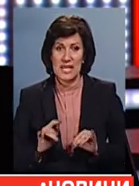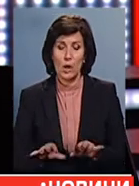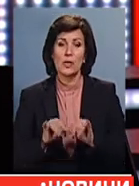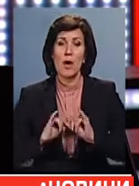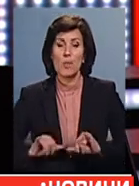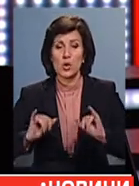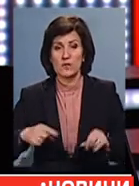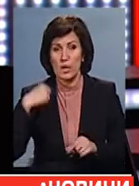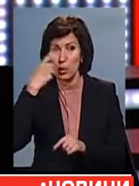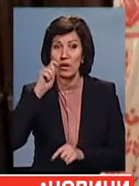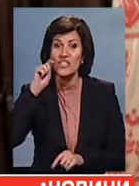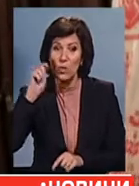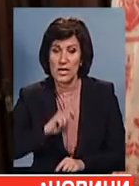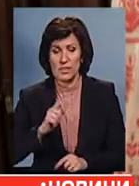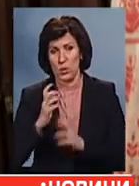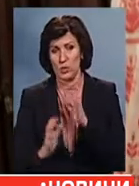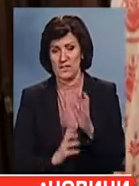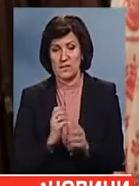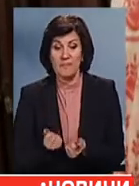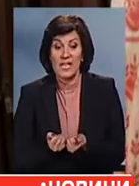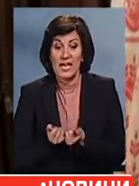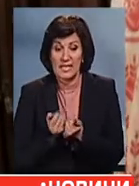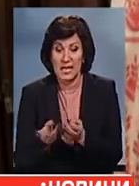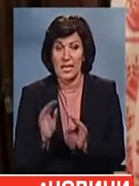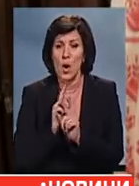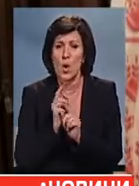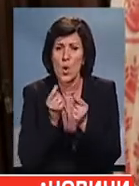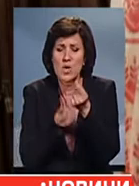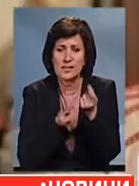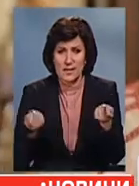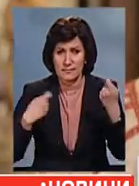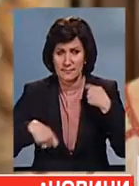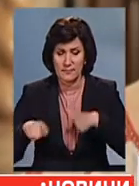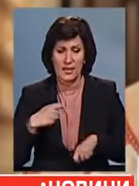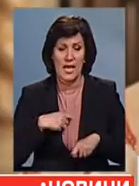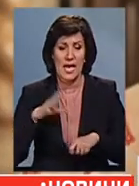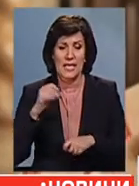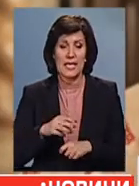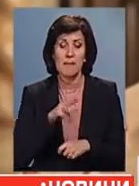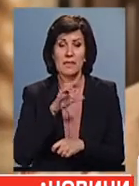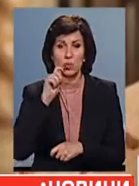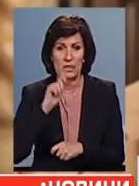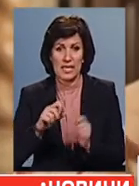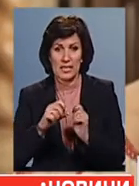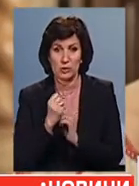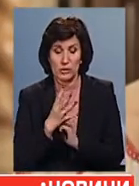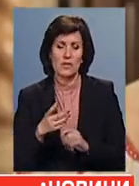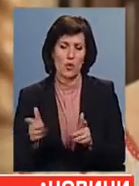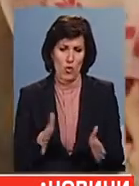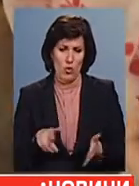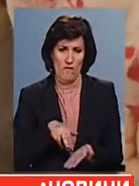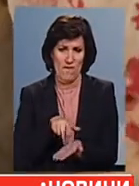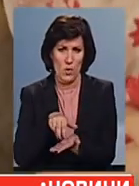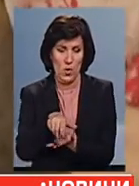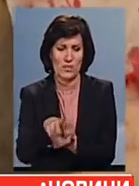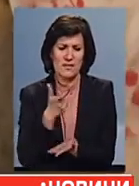світі. Кілька останніх штрихів і міс Україна-2013 Ганна Заячківська готова виходити на подіум.